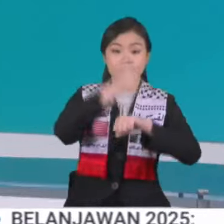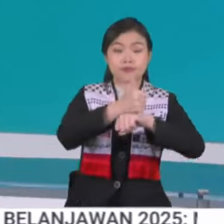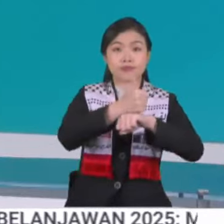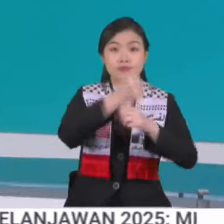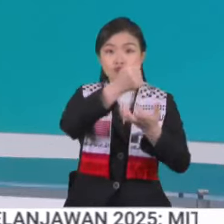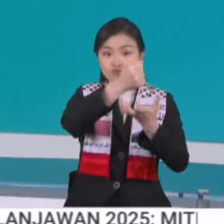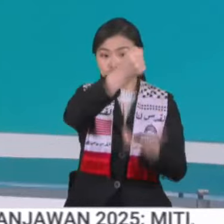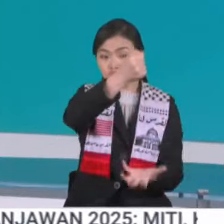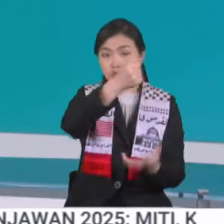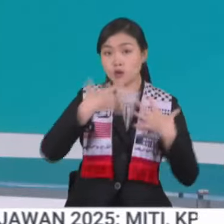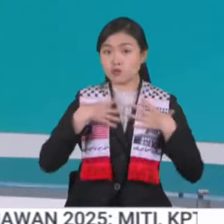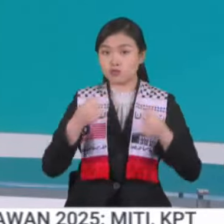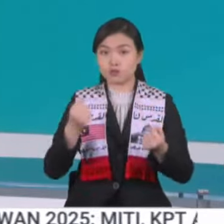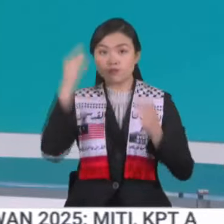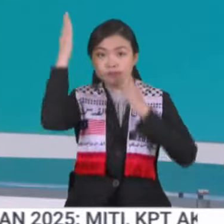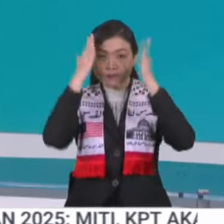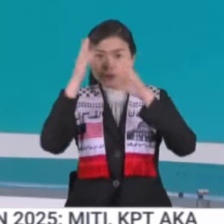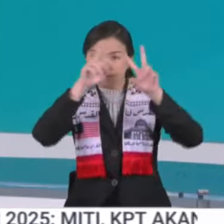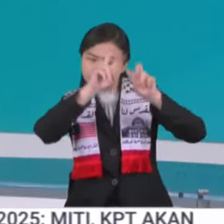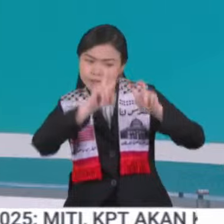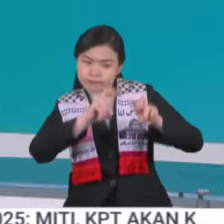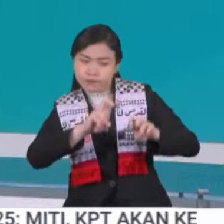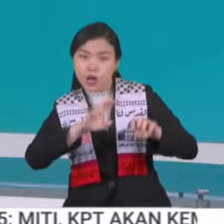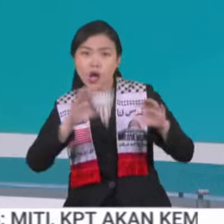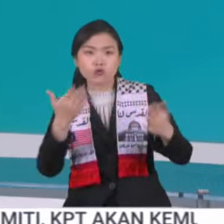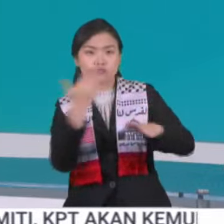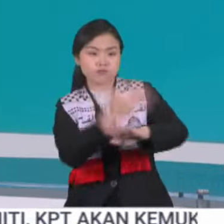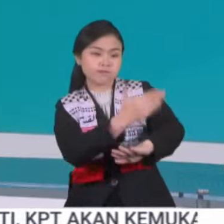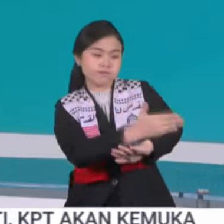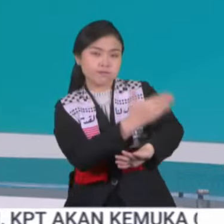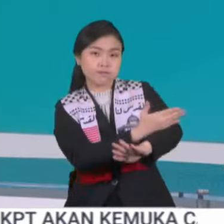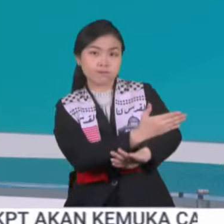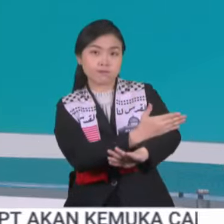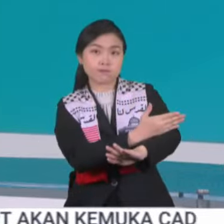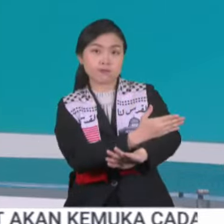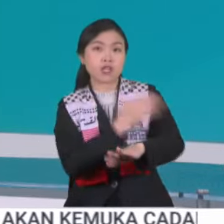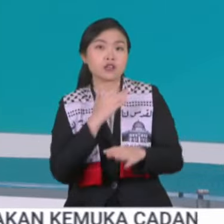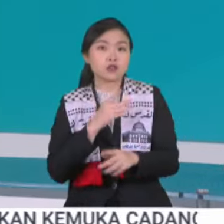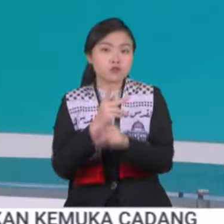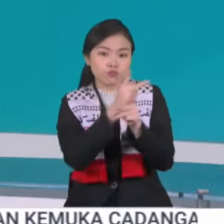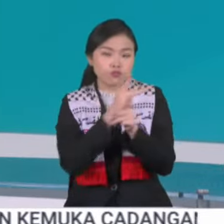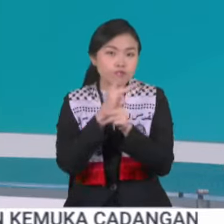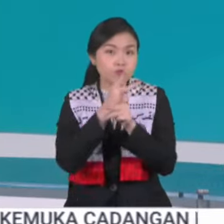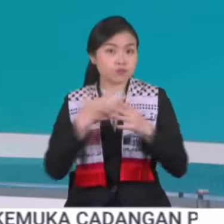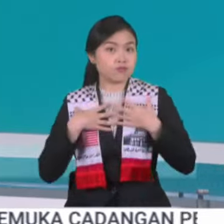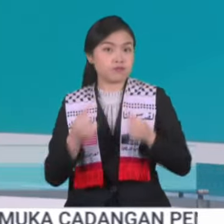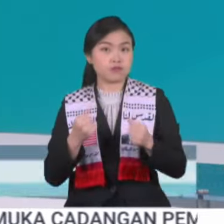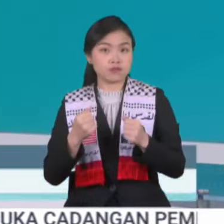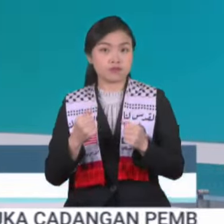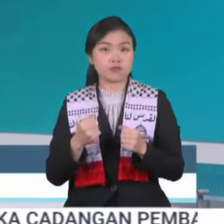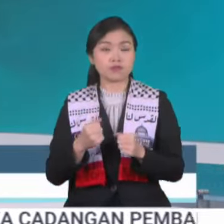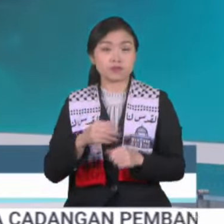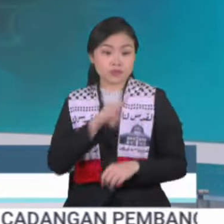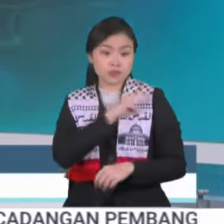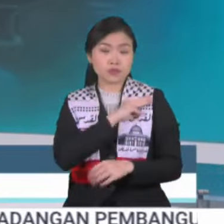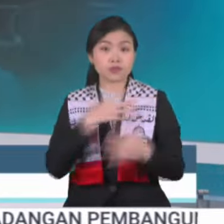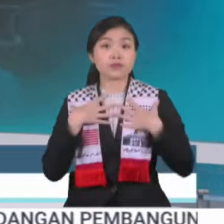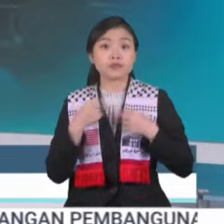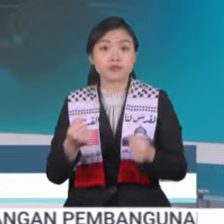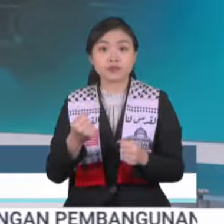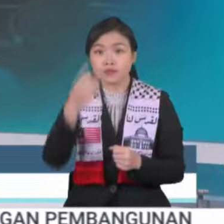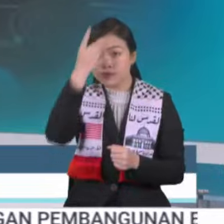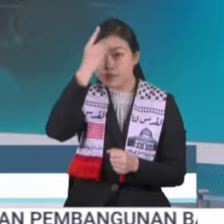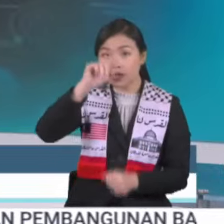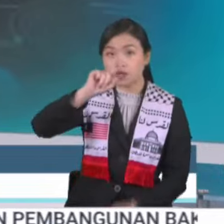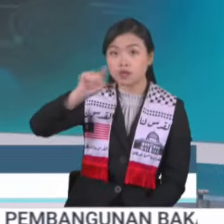Perubahan tabung kesihatan negara dikaji bagi menambah baik pembiayaan penjagaan kesihatan. Menteri Kesihatan Datuk Seri Dr. Zulkifli